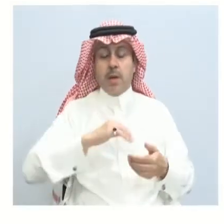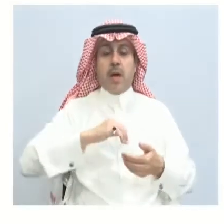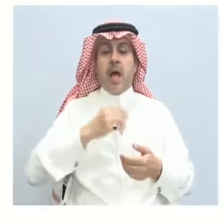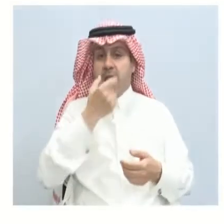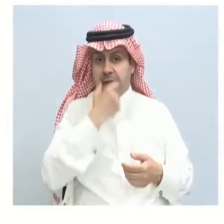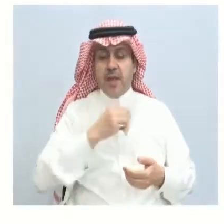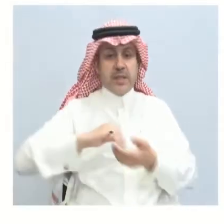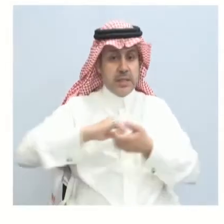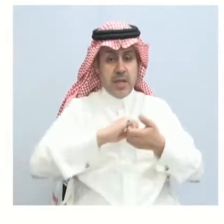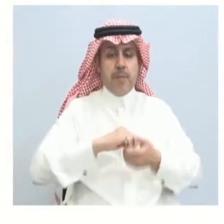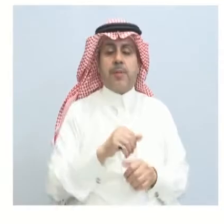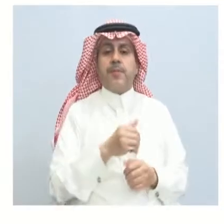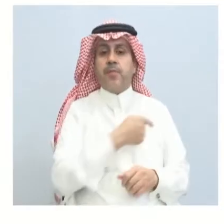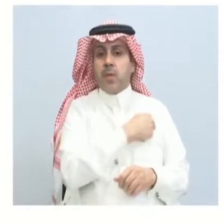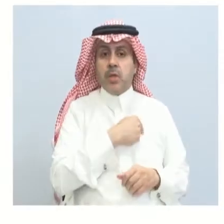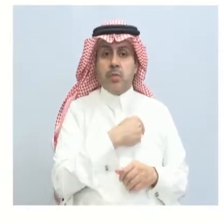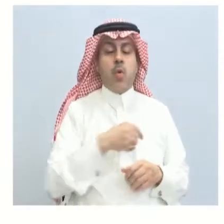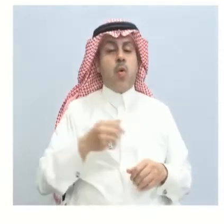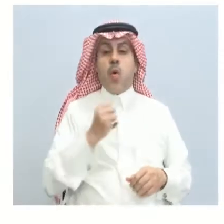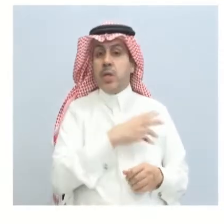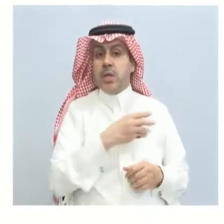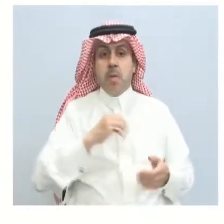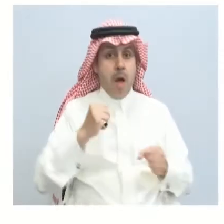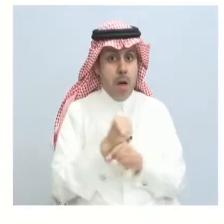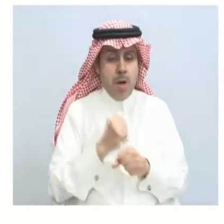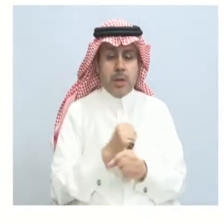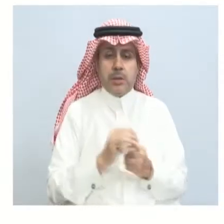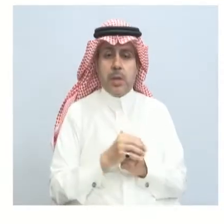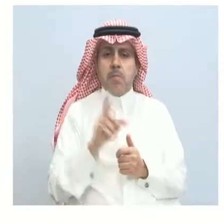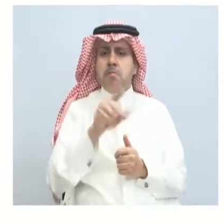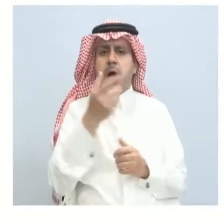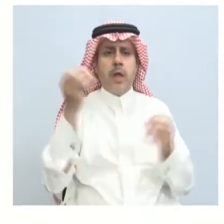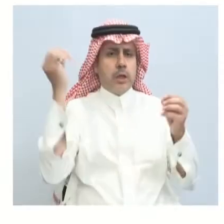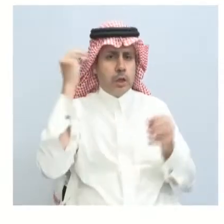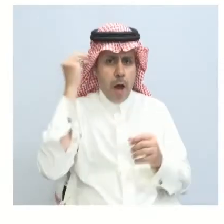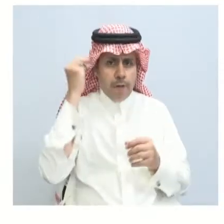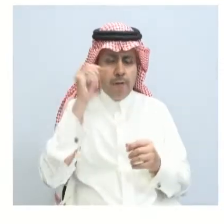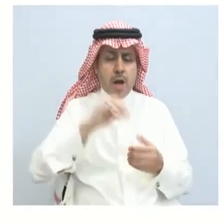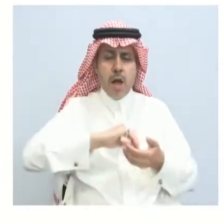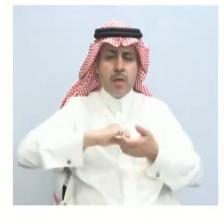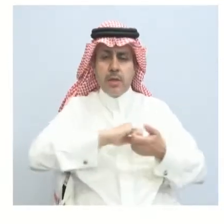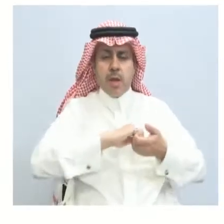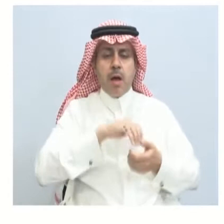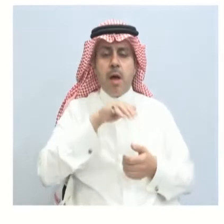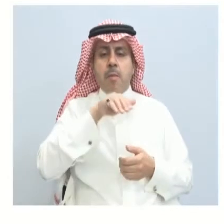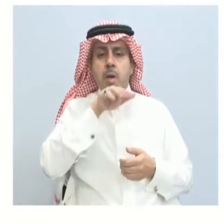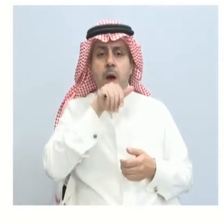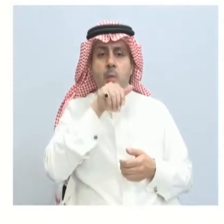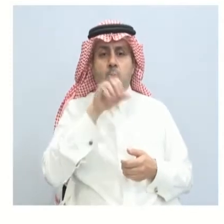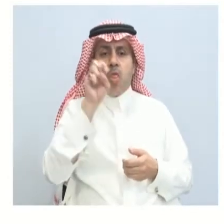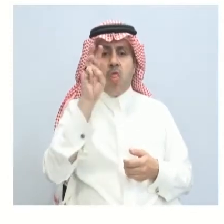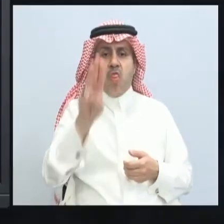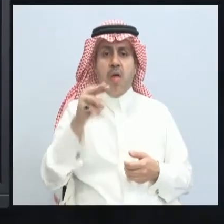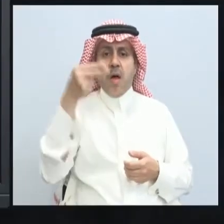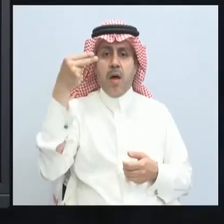ثعلب ماذا تعرفون عن هذا الصحابي ابو ثعلب ماذا تعرفون عن عن اسمه